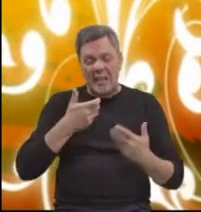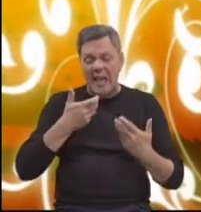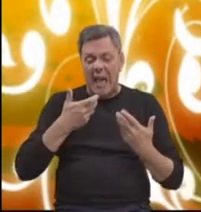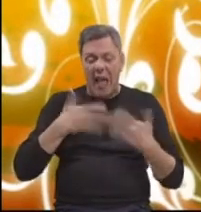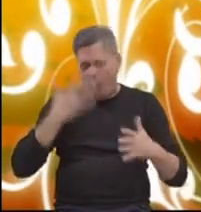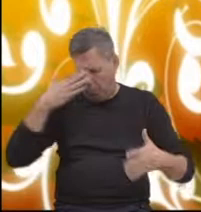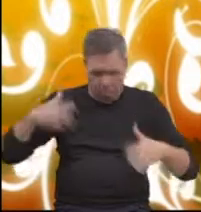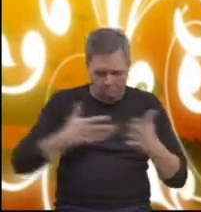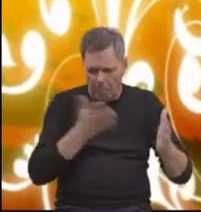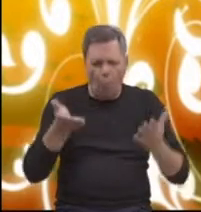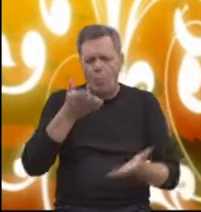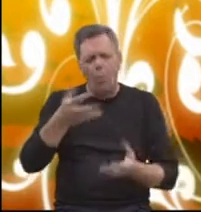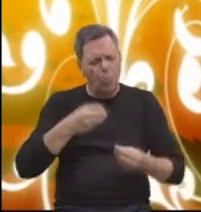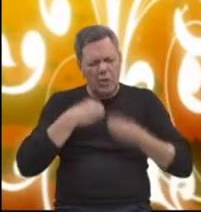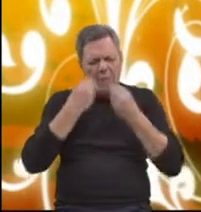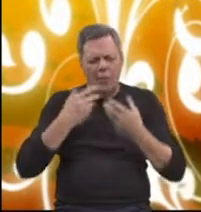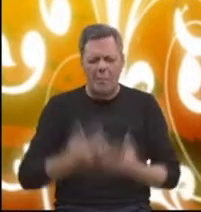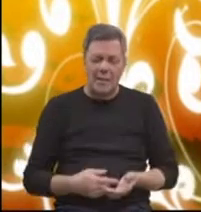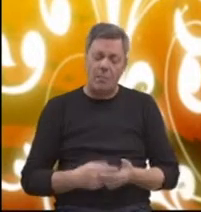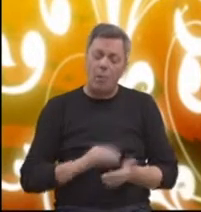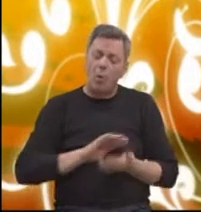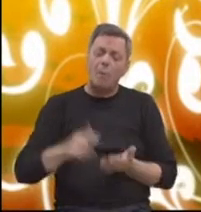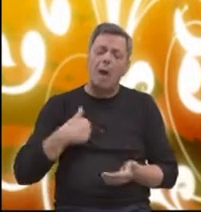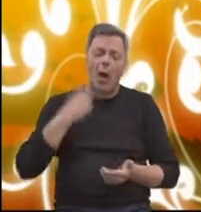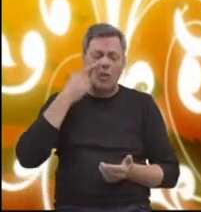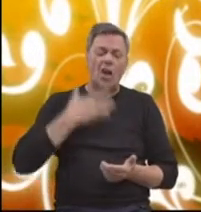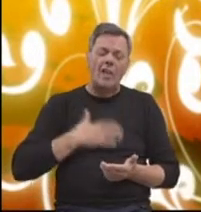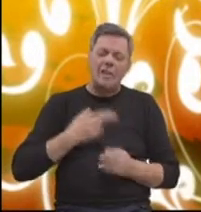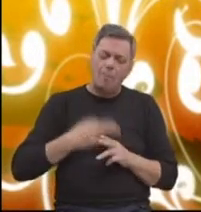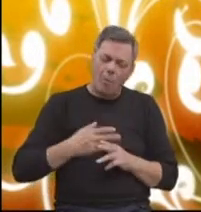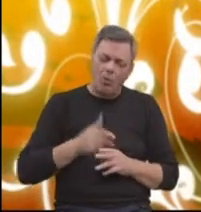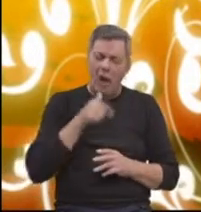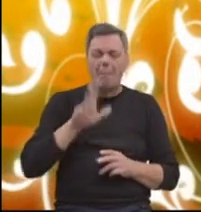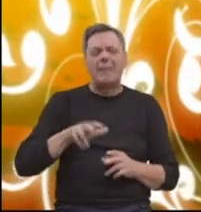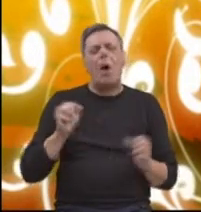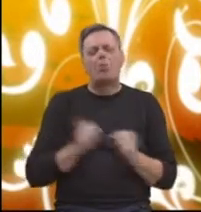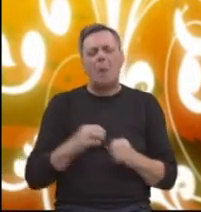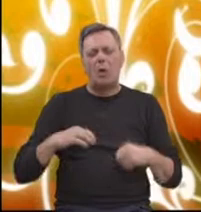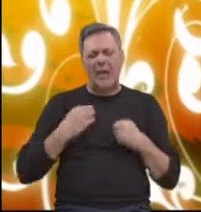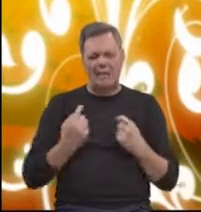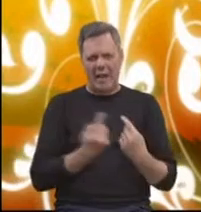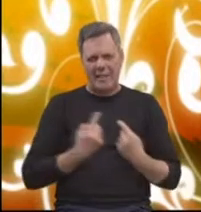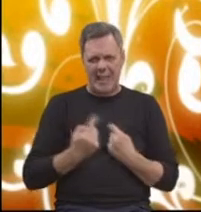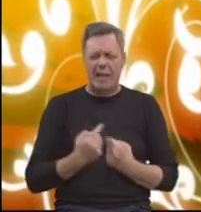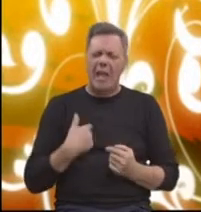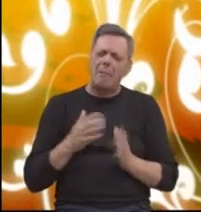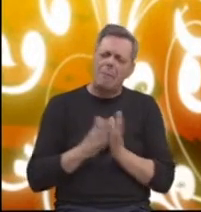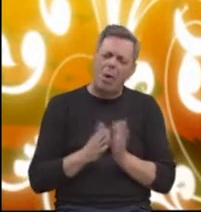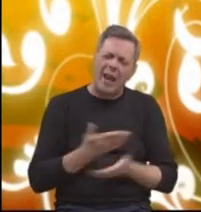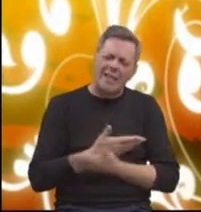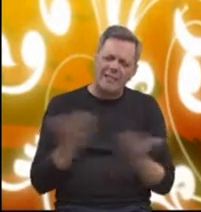takvih informacija, pogotovo ukoliko si želite pomoći i imate nekakvo ozbiljnije zdravstveno stanje. U tom trenutku, evo, ja bih apelirala